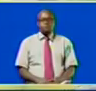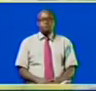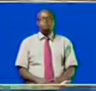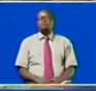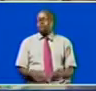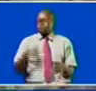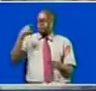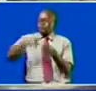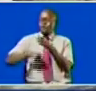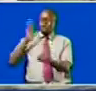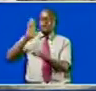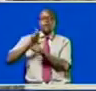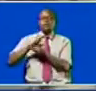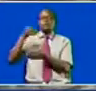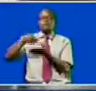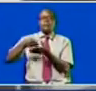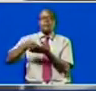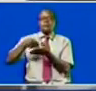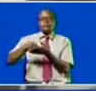kadhaa.